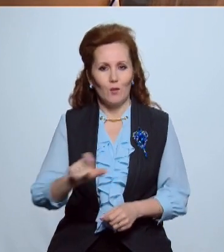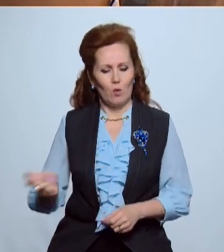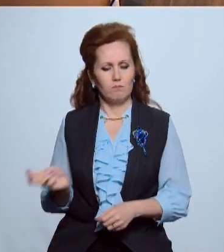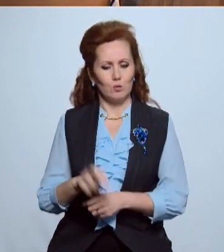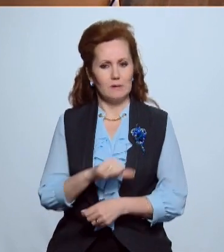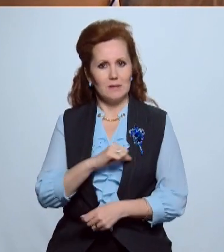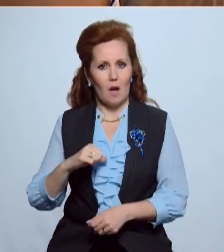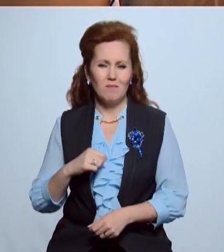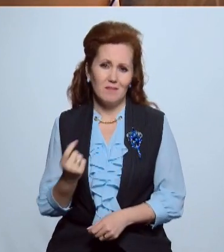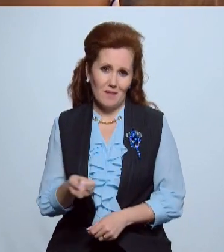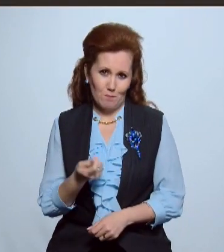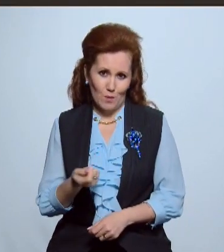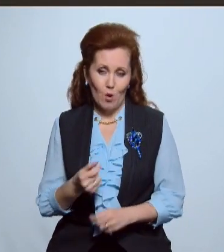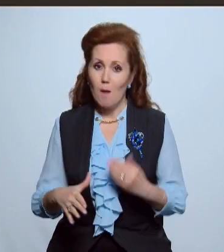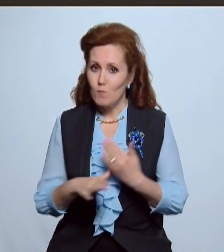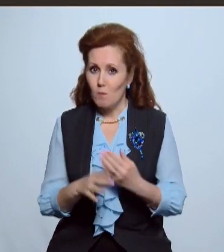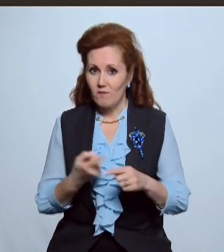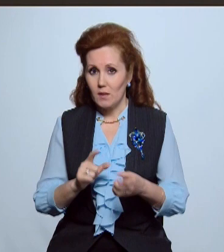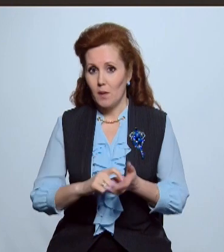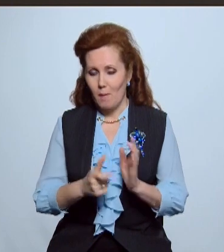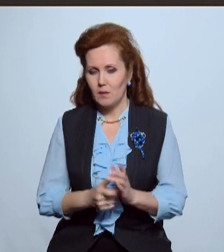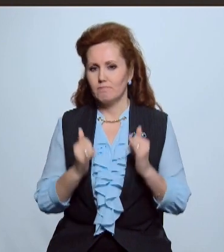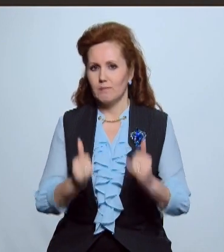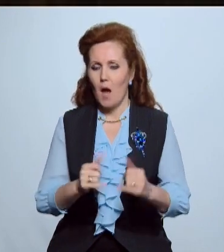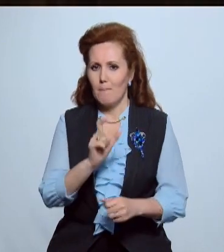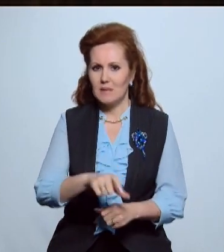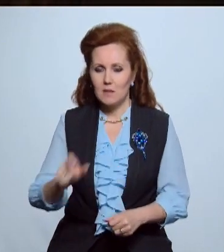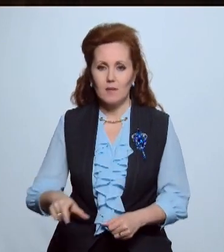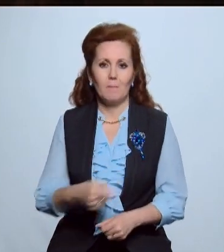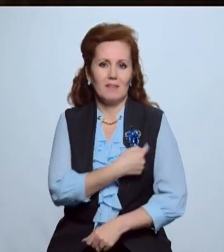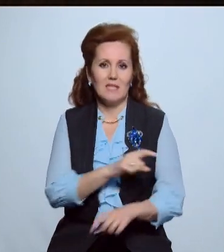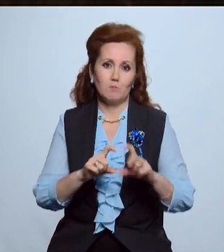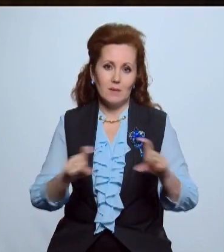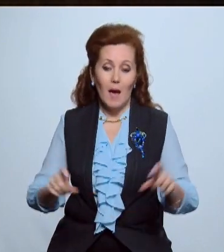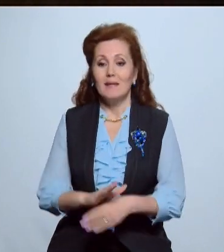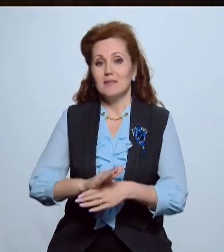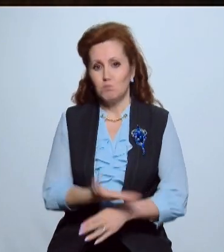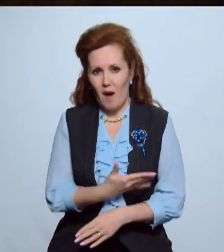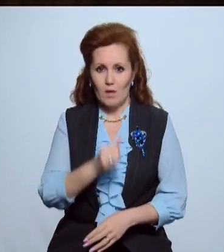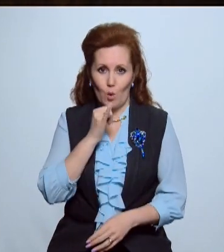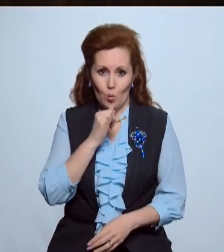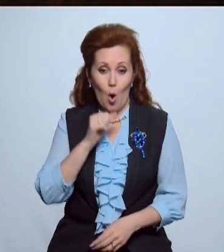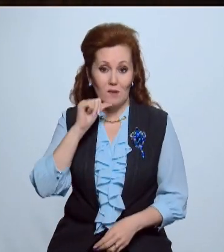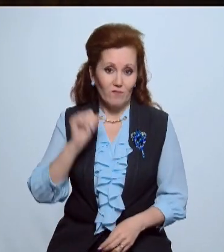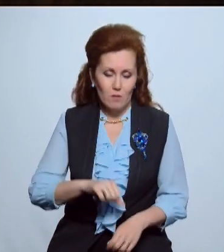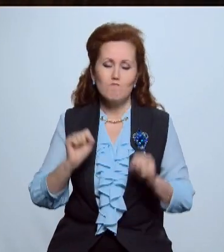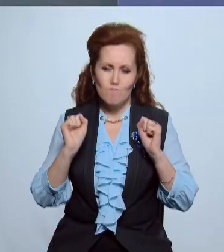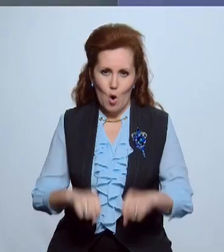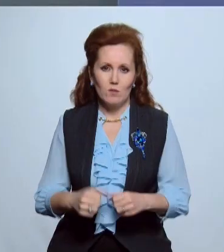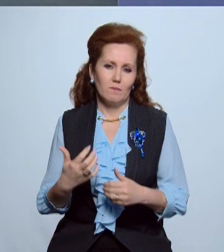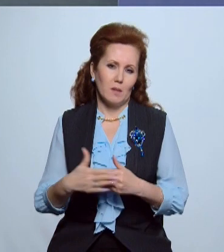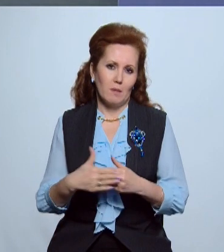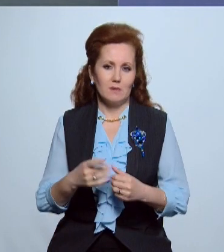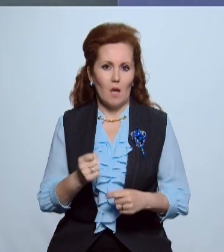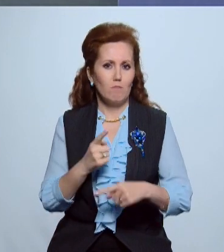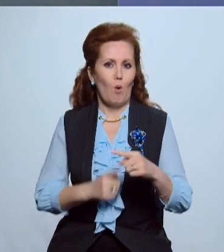сам, немного. Помощь в этом кабинете оказывают в основном пациентам диспансера. Избавиться от вредной привычки, говорят врачи, можно в среднем за